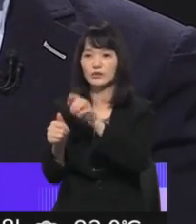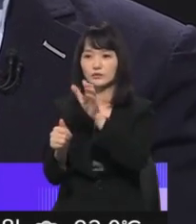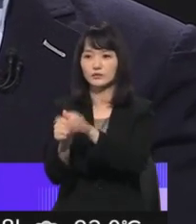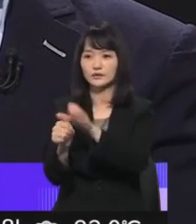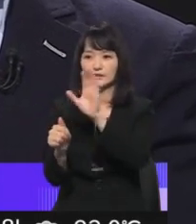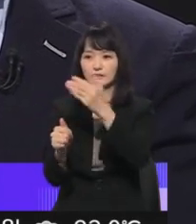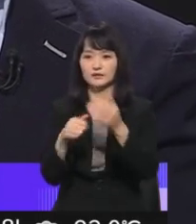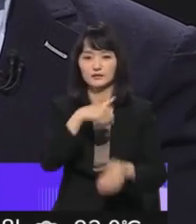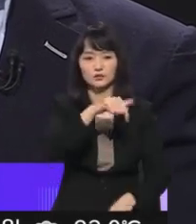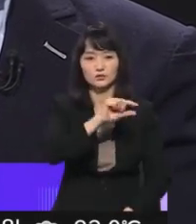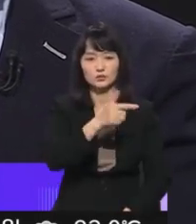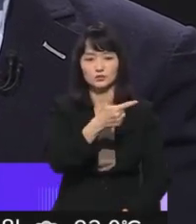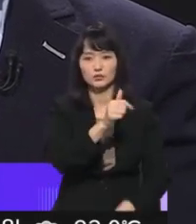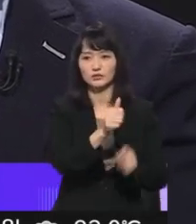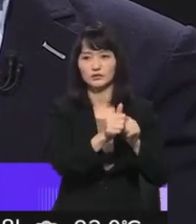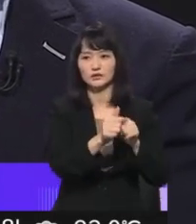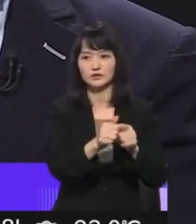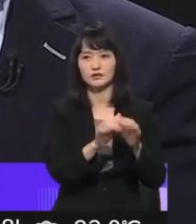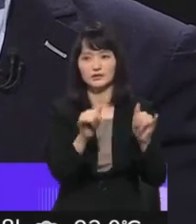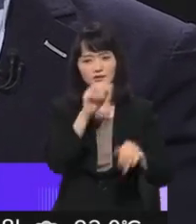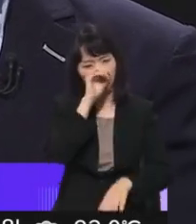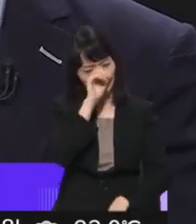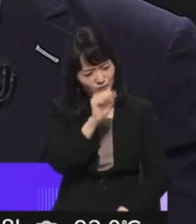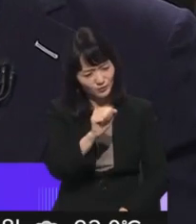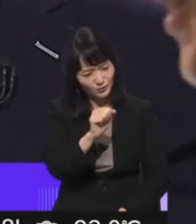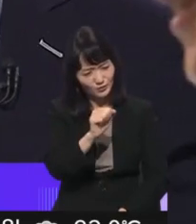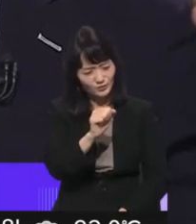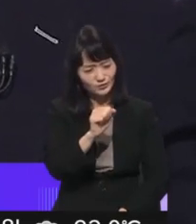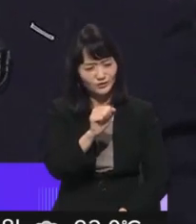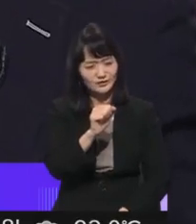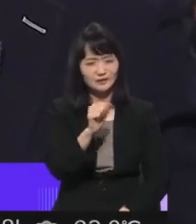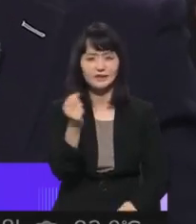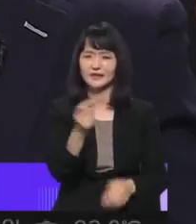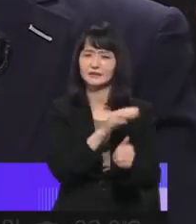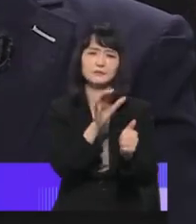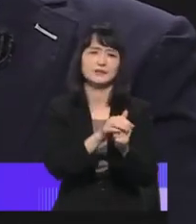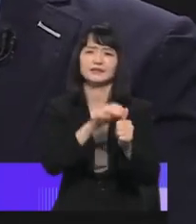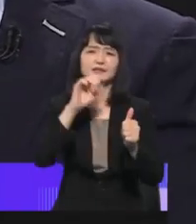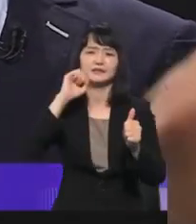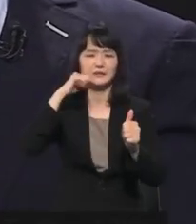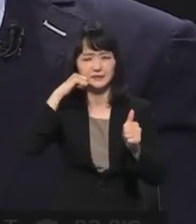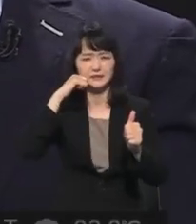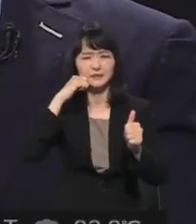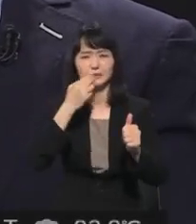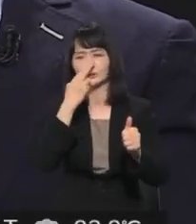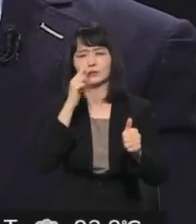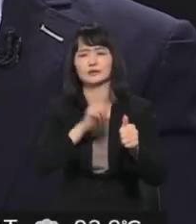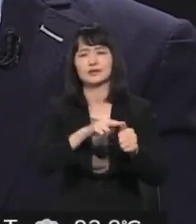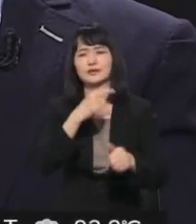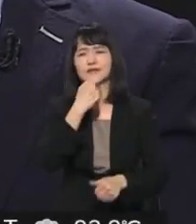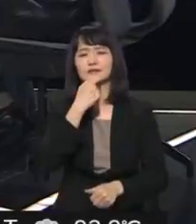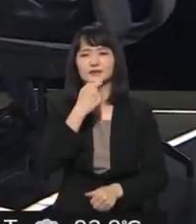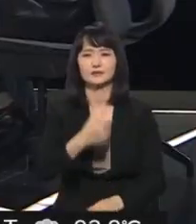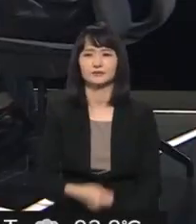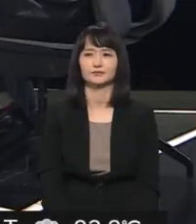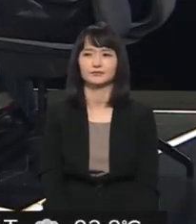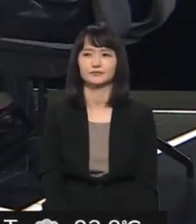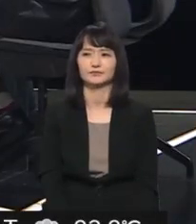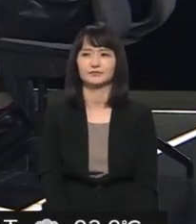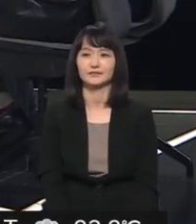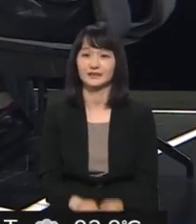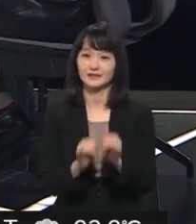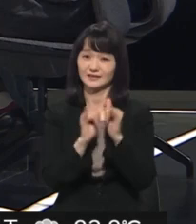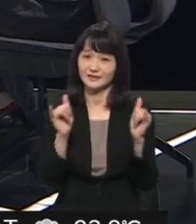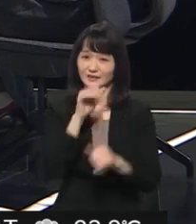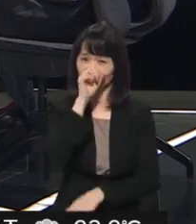사람이 좋은 분인데 십자 감격을 비슷하지만 좋아야 이를 도전한 쉽지 않아요 아 저 밖에만 사람이 좋은 분이나